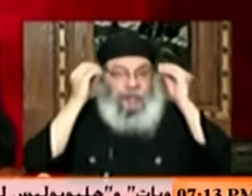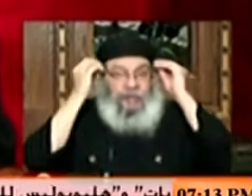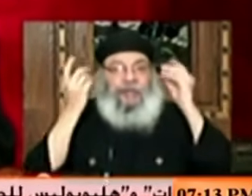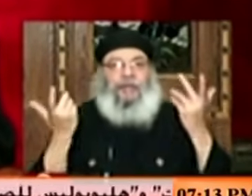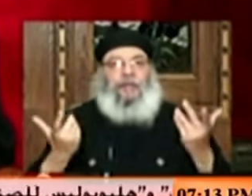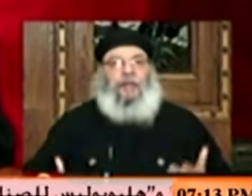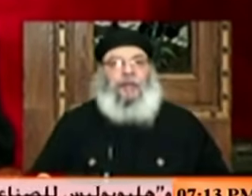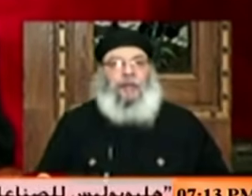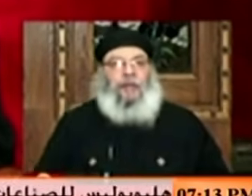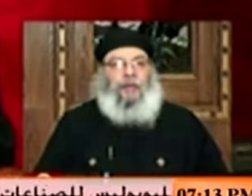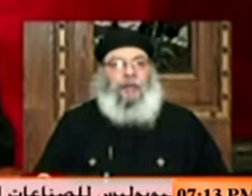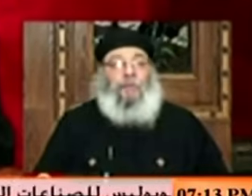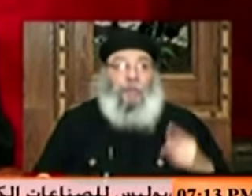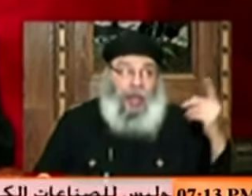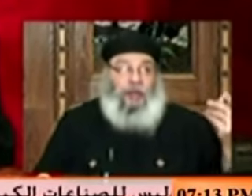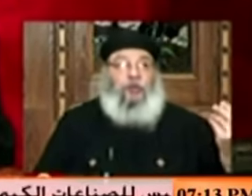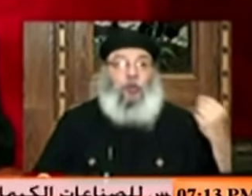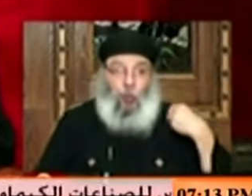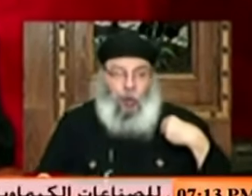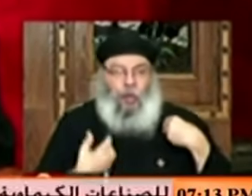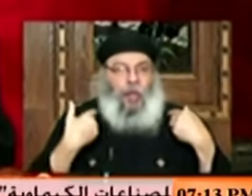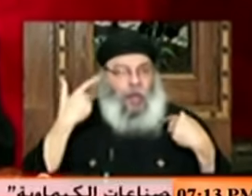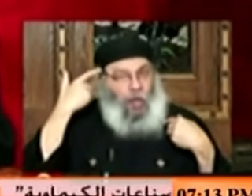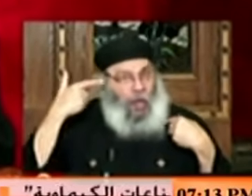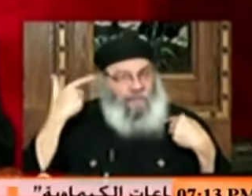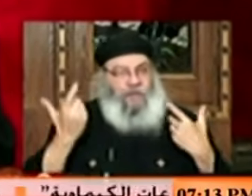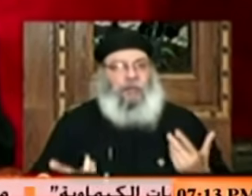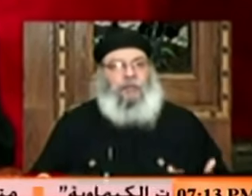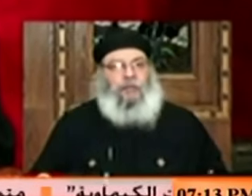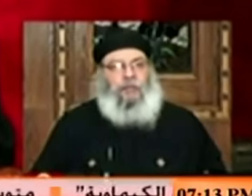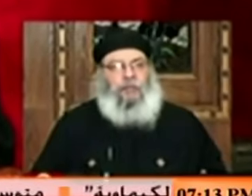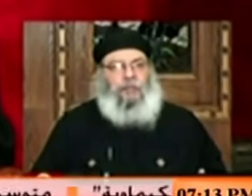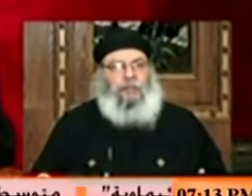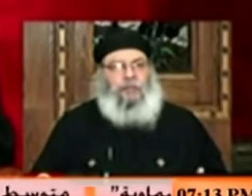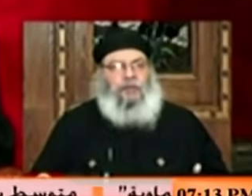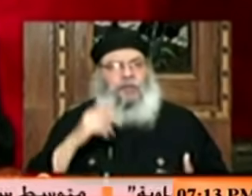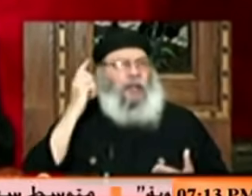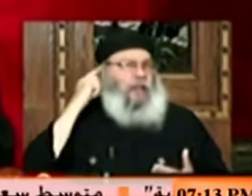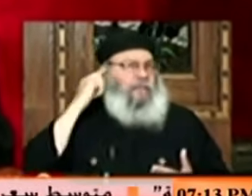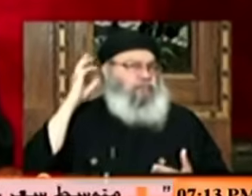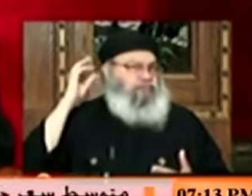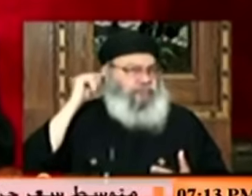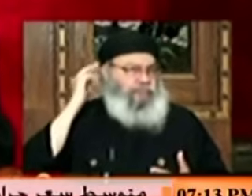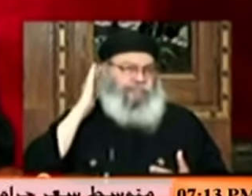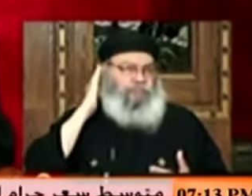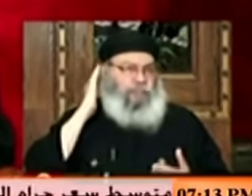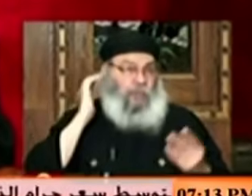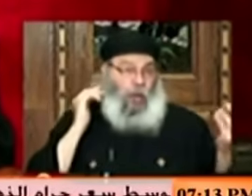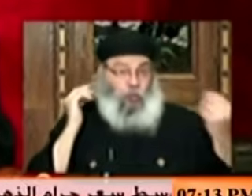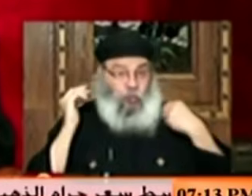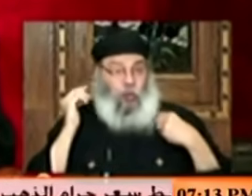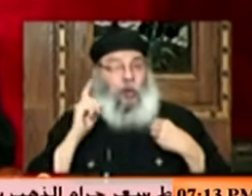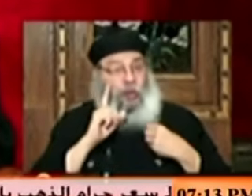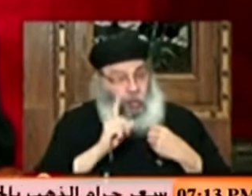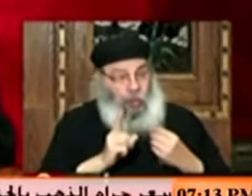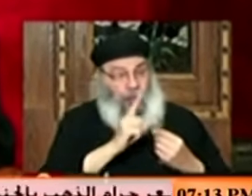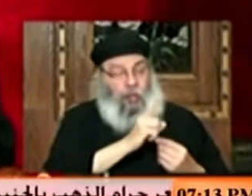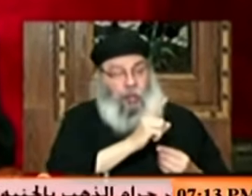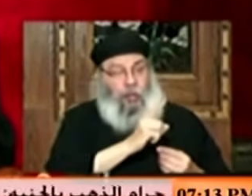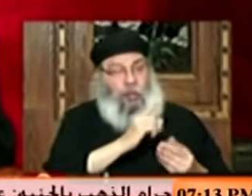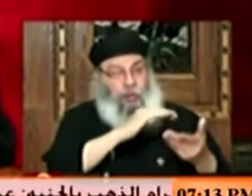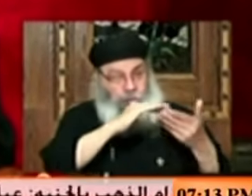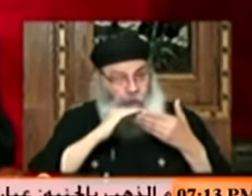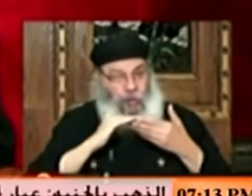ينصت للنصيحه احيانا واحد ما يسمعش النصيحه افتكر ان فكره هو الحلو وهو